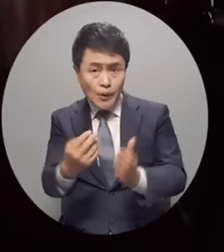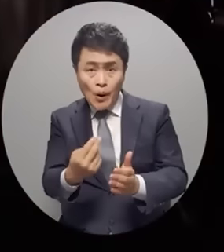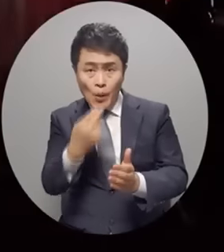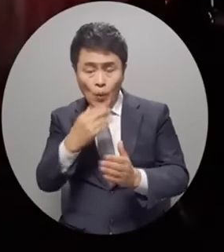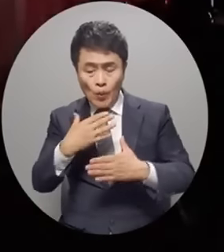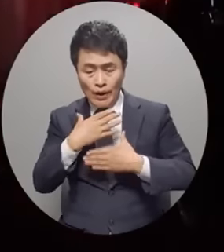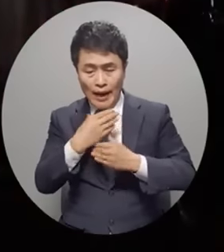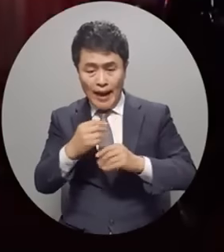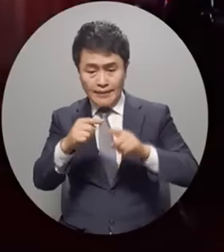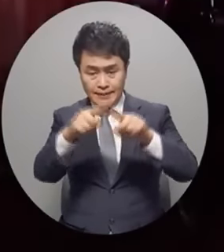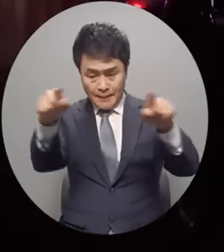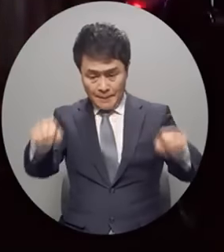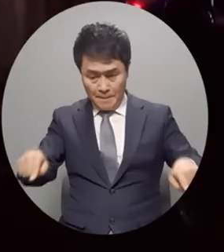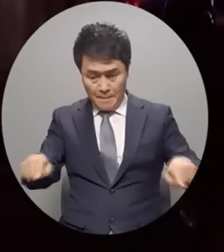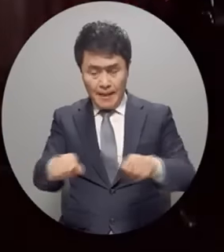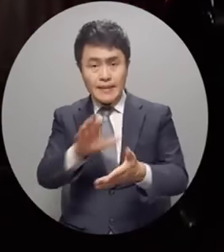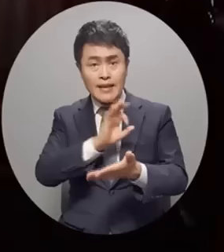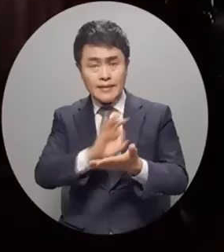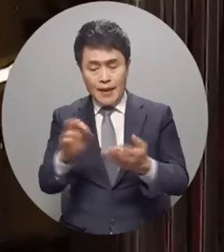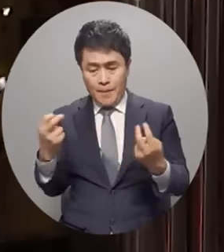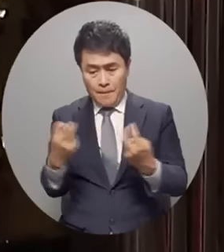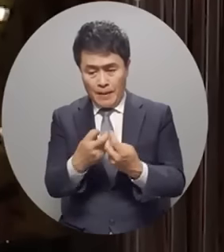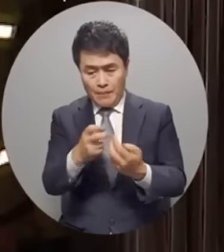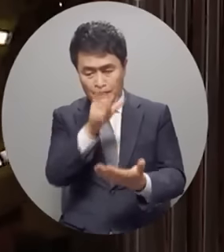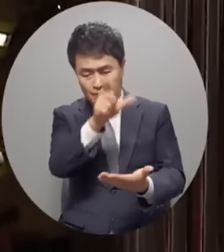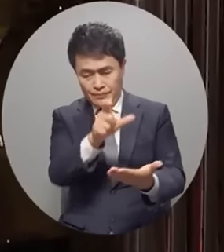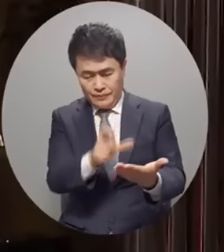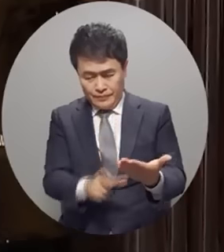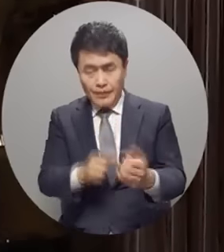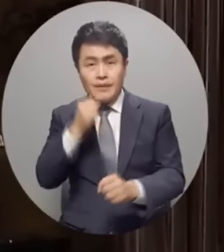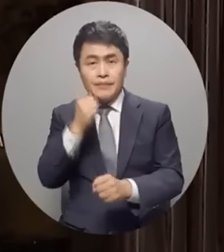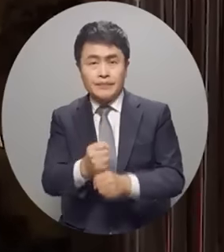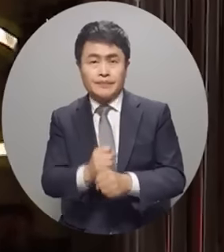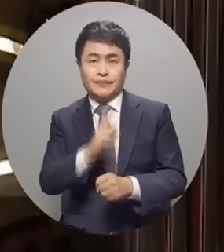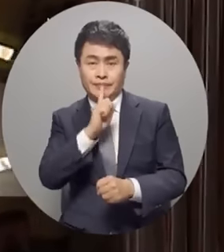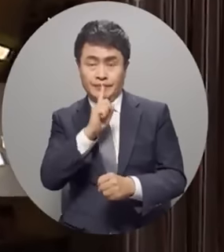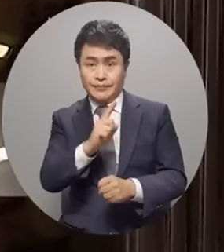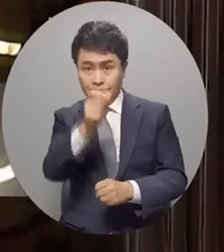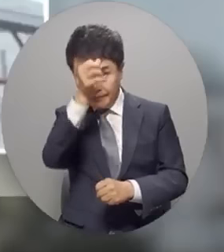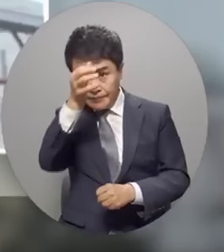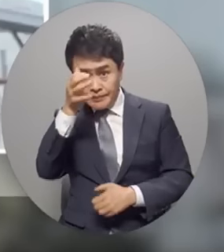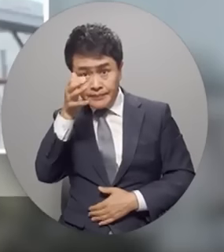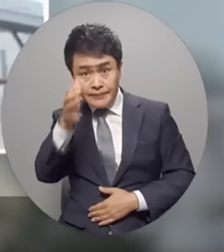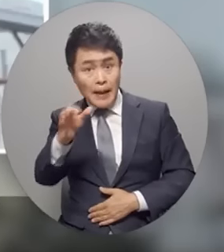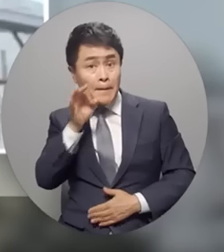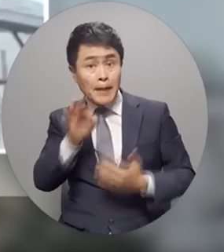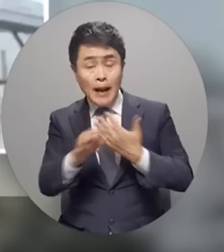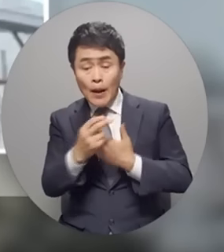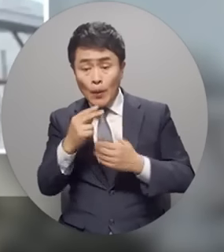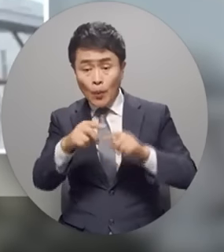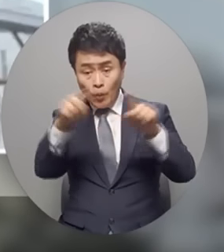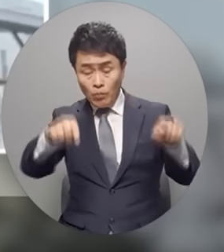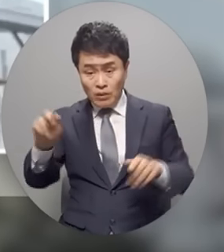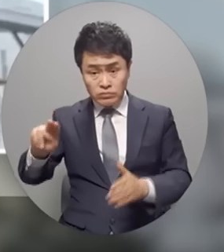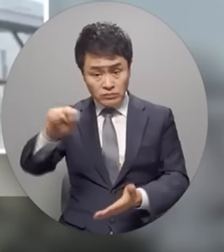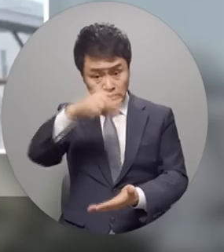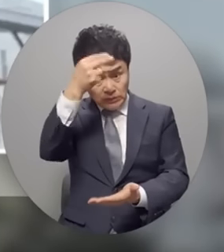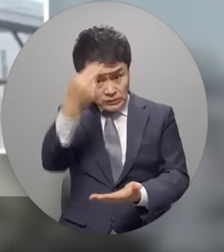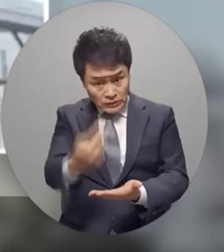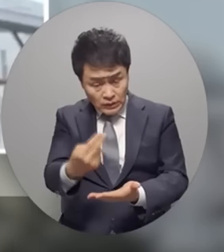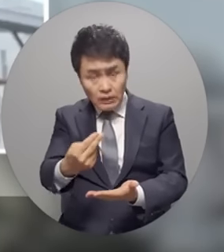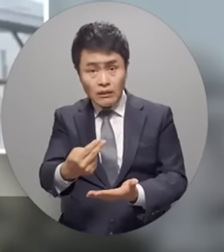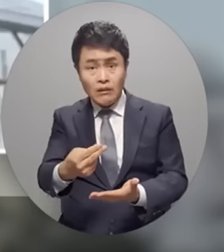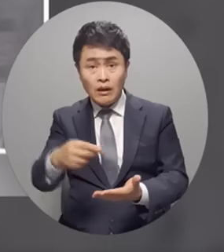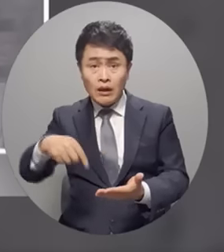공기안전매트 안전사용 통합 매뉴얼을 만들겠다고 밝혔습니다. 전문가들은 만약 에어매트로 뛰어내려야 하는 상황이